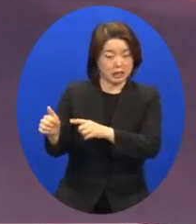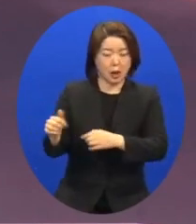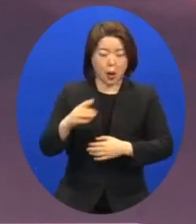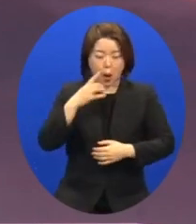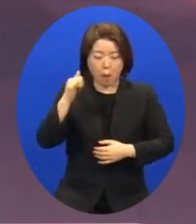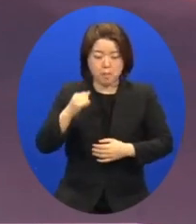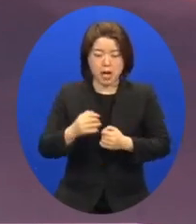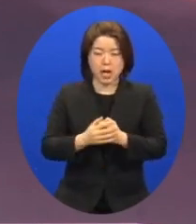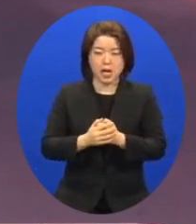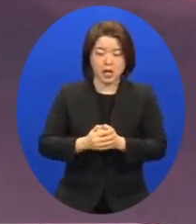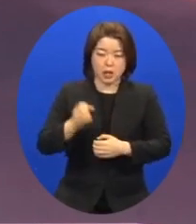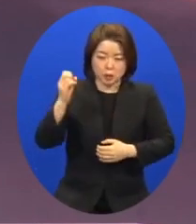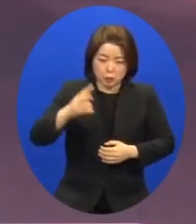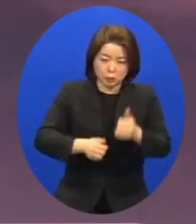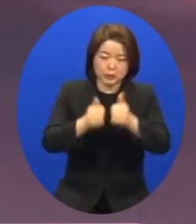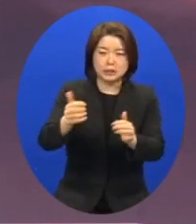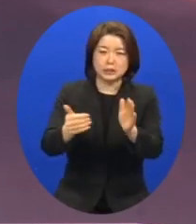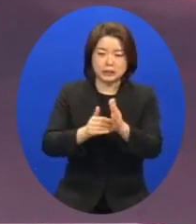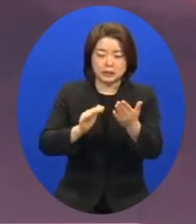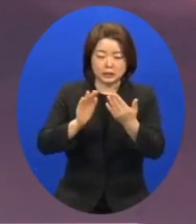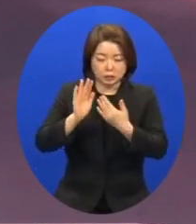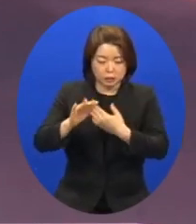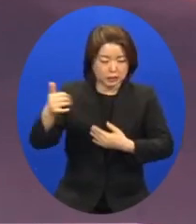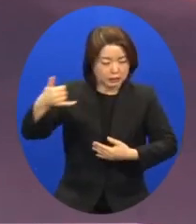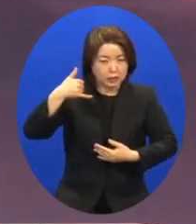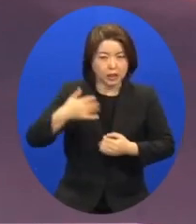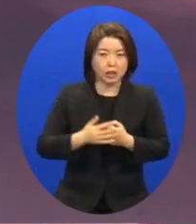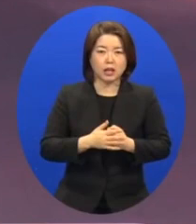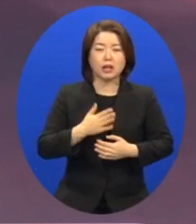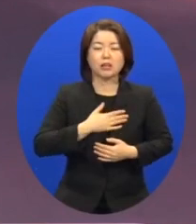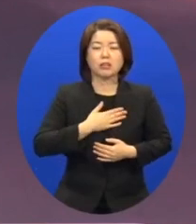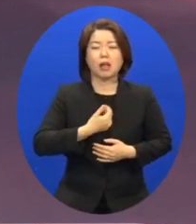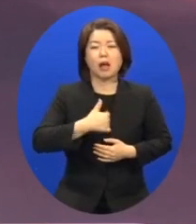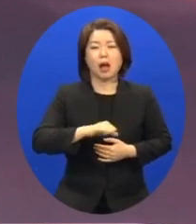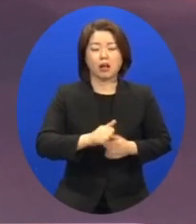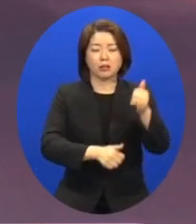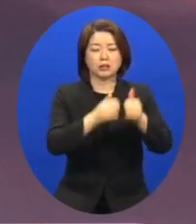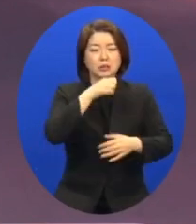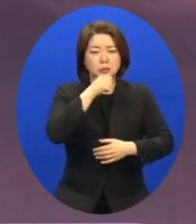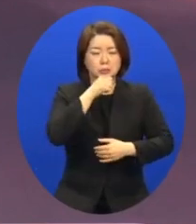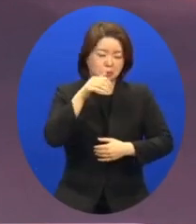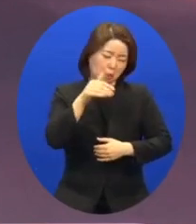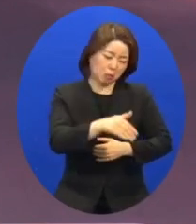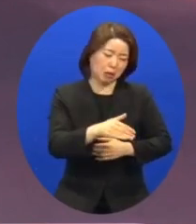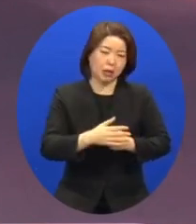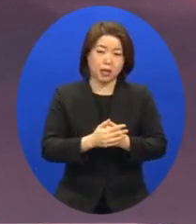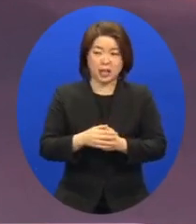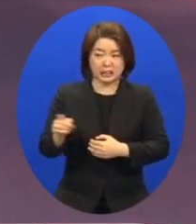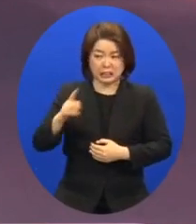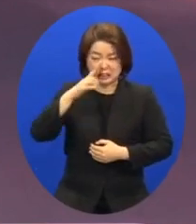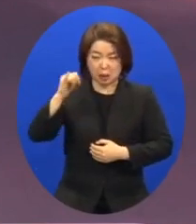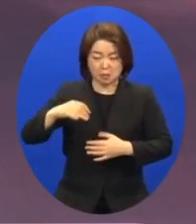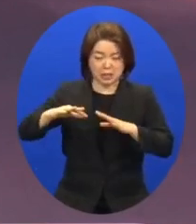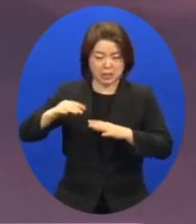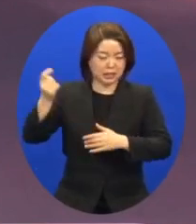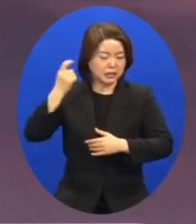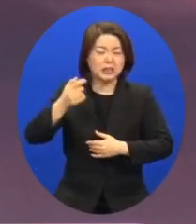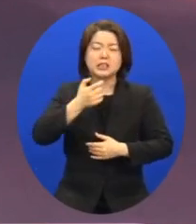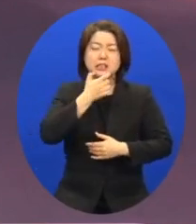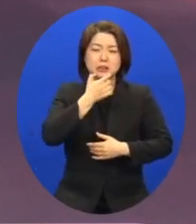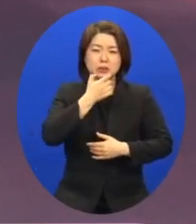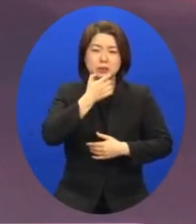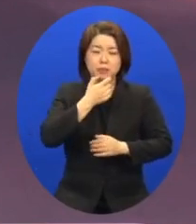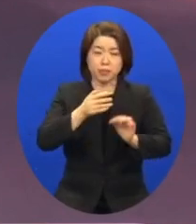끝나니 또 전화를 합니다 우리 아에 성적은 낮아서 그 엄마의 자랑을 듣고 있기가 실었습니다